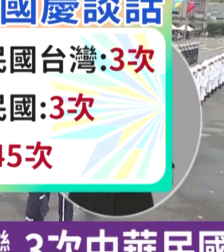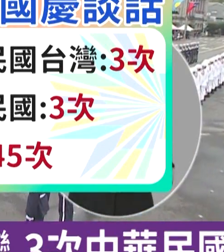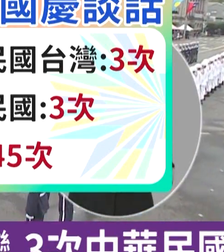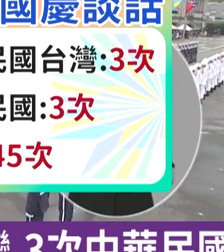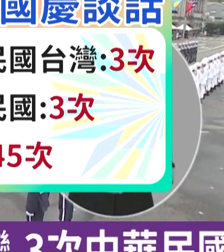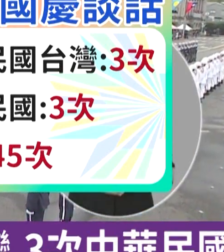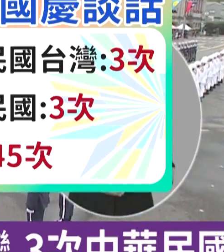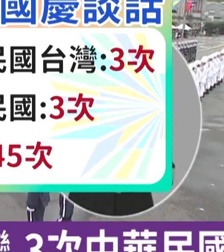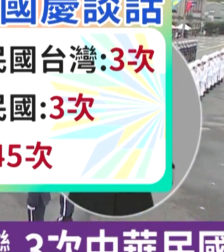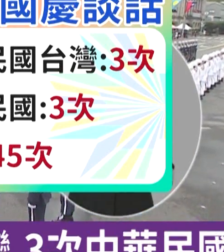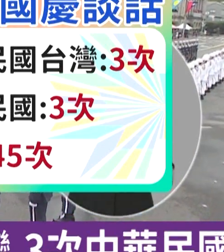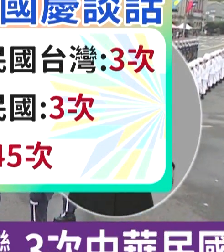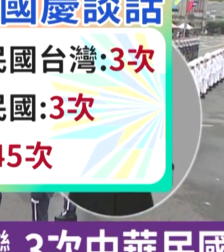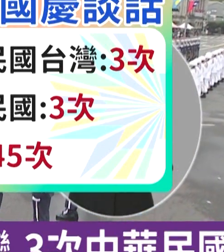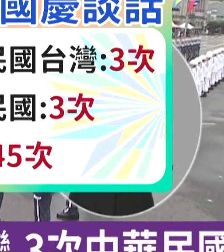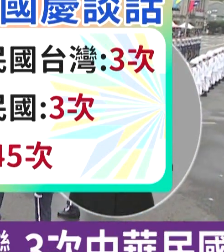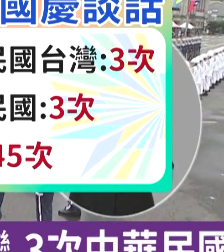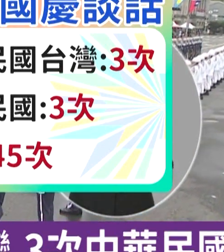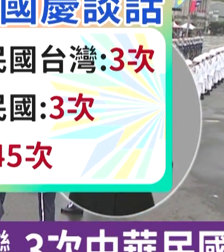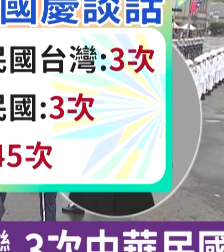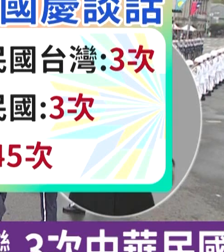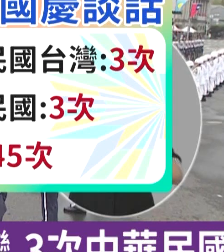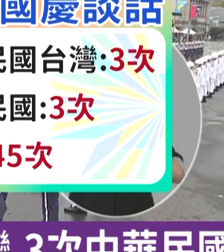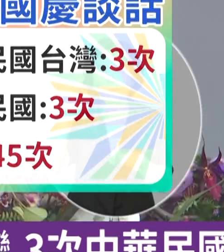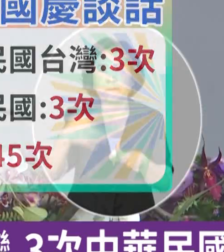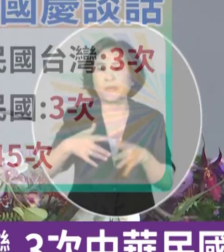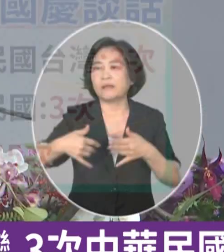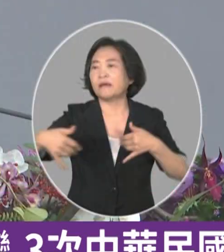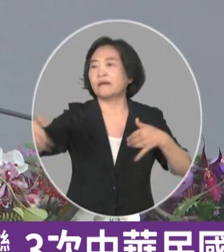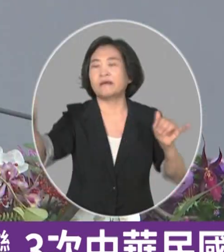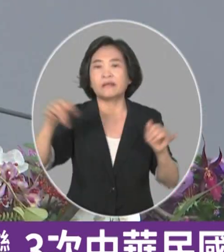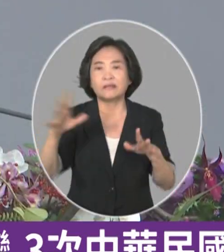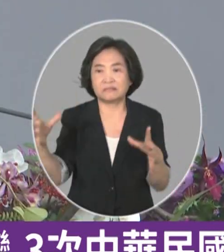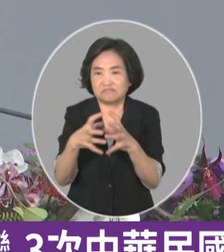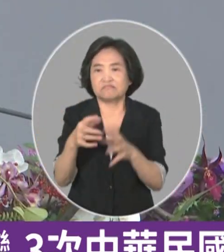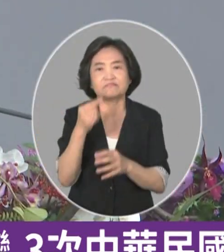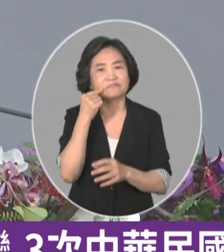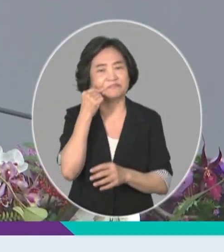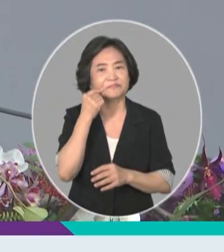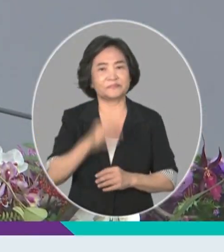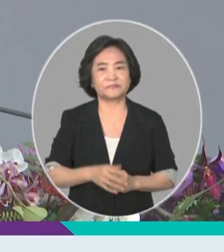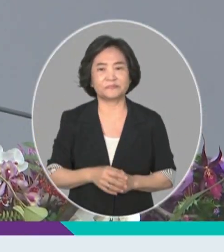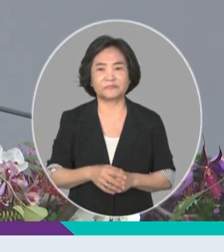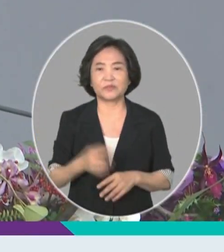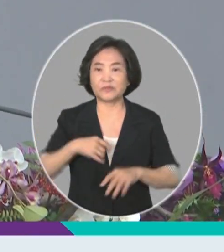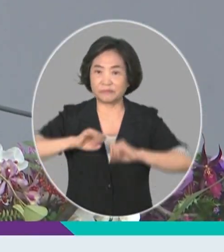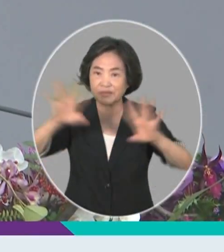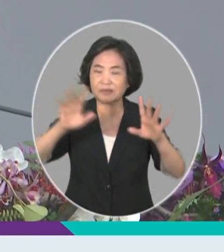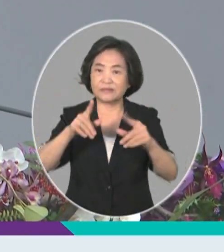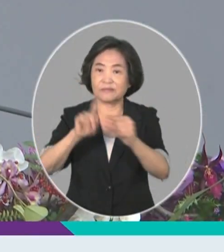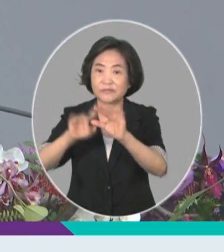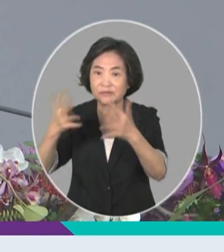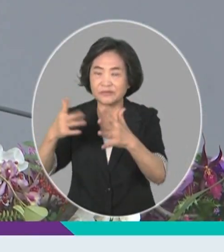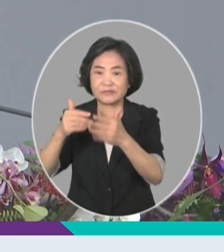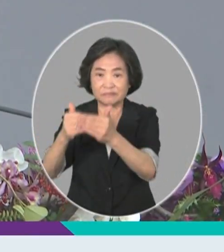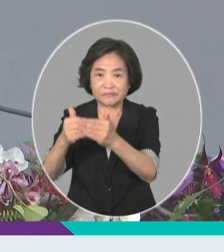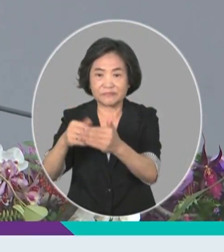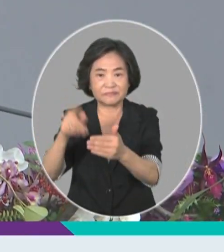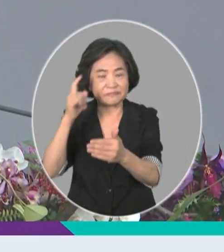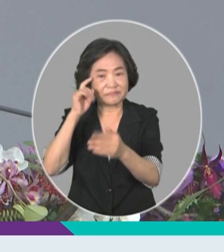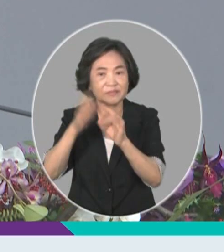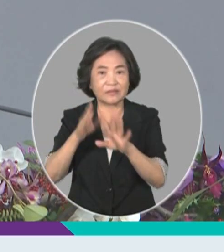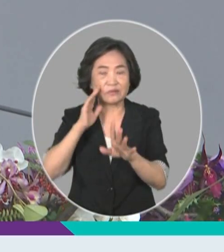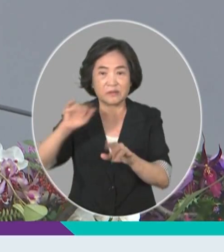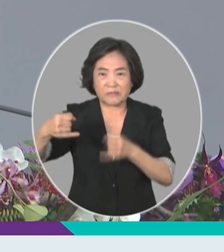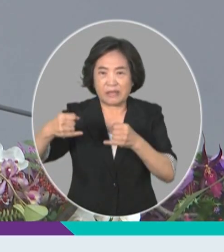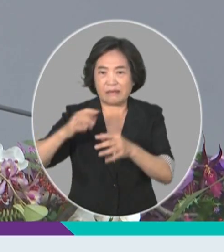华民国，而台湾则被提及高达四十五次。 我要呼吁北京当局兵戎相见绝